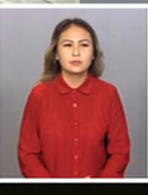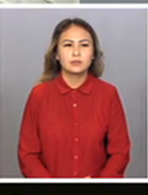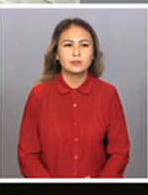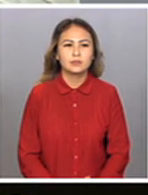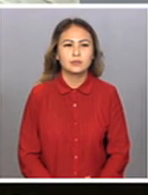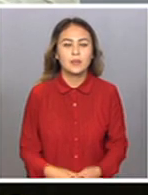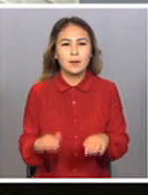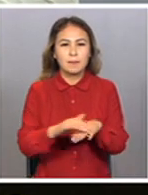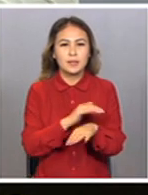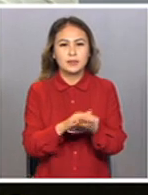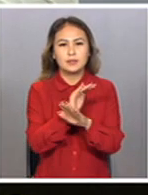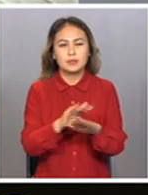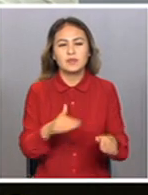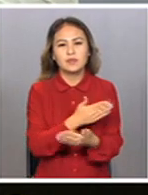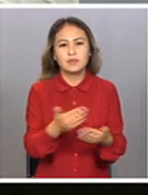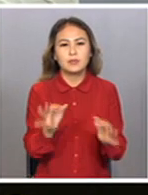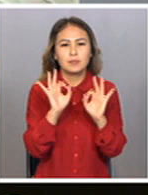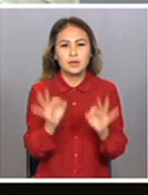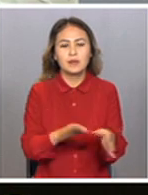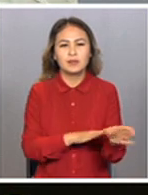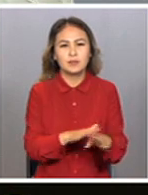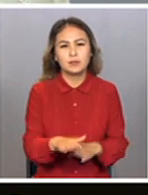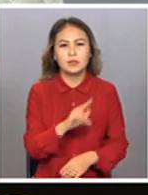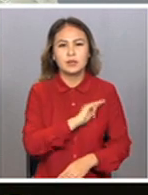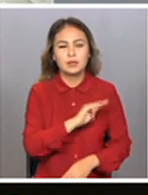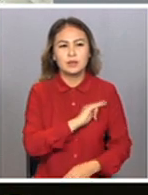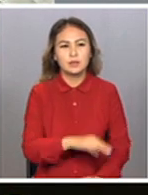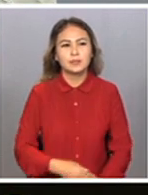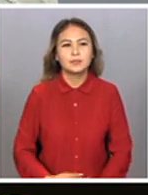Молодцы, ребята, вы справились с этим заданием.